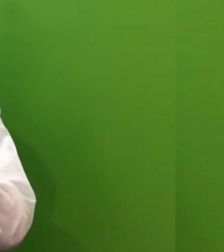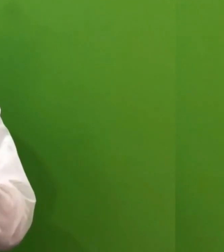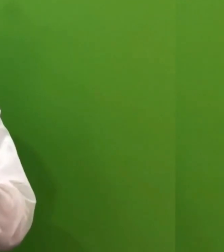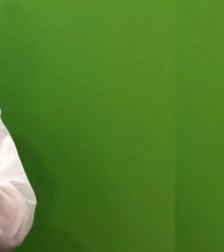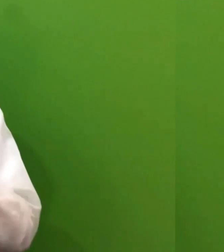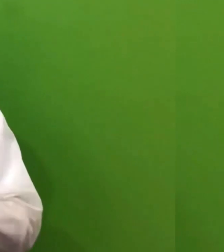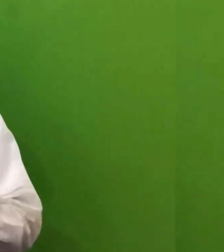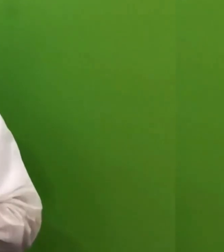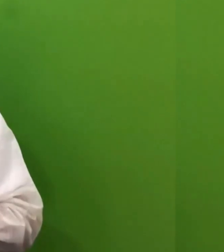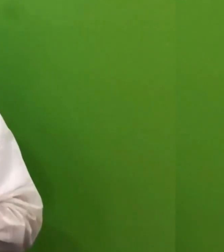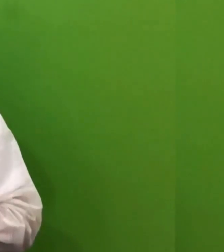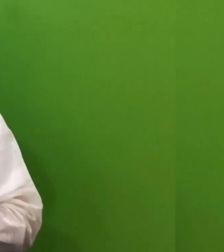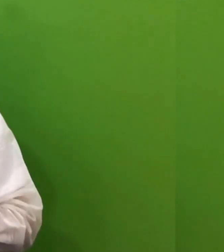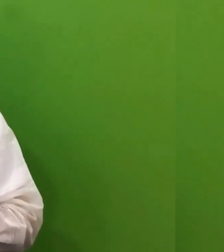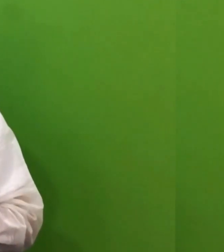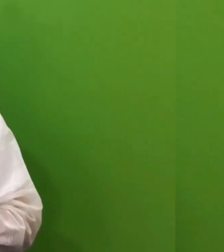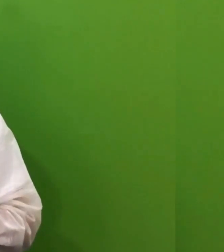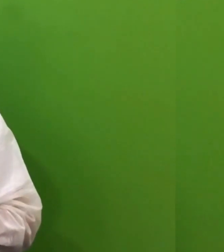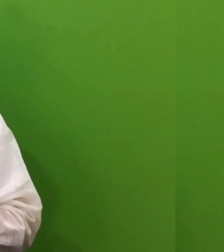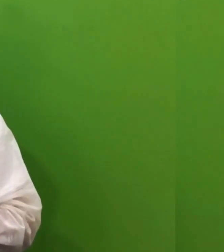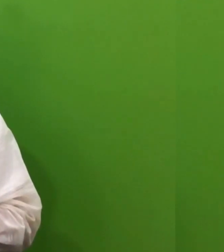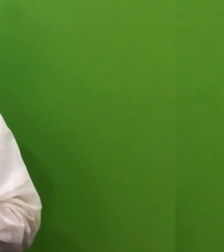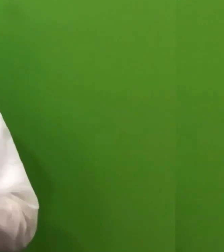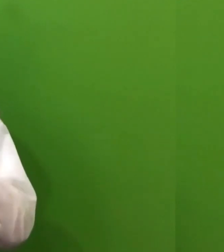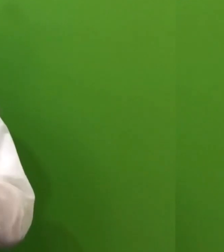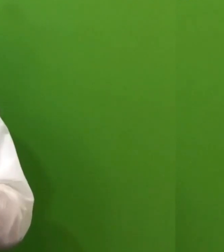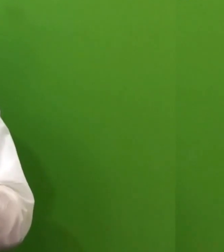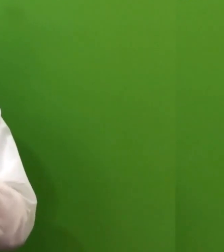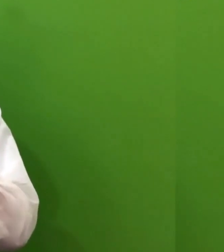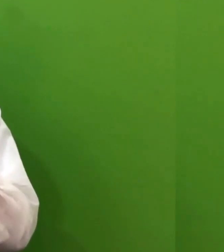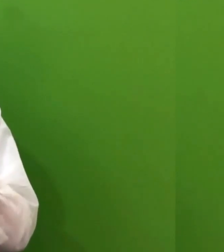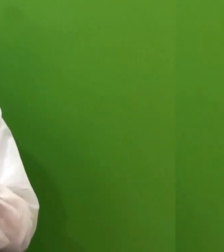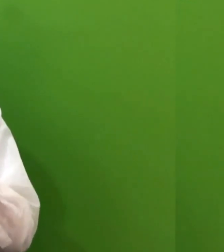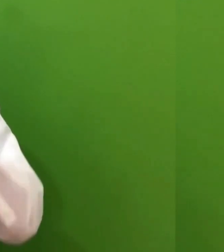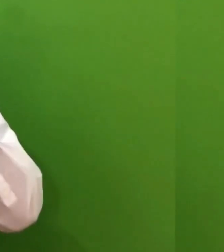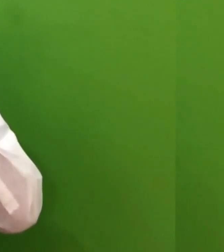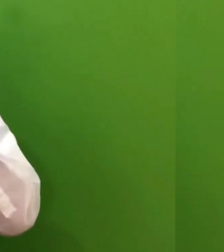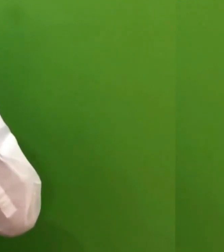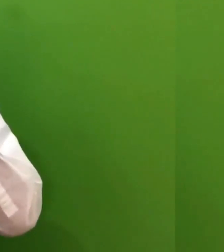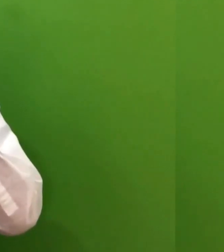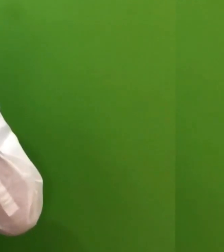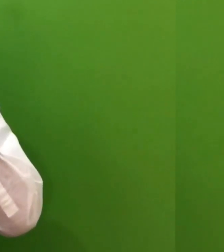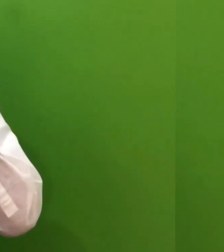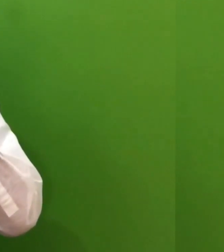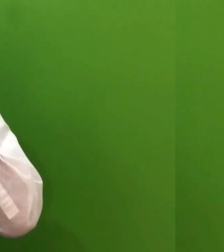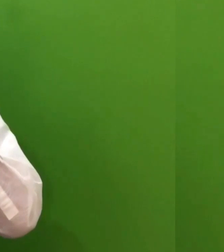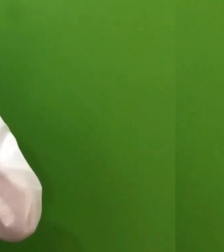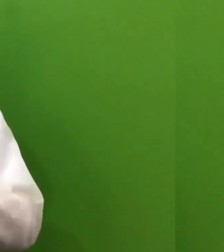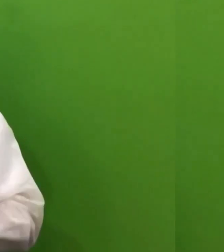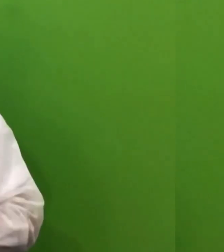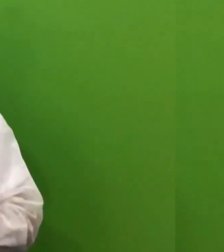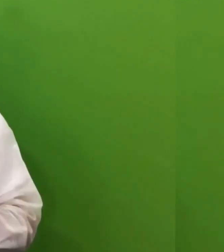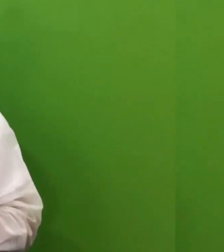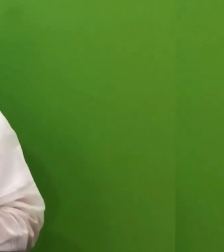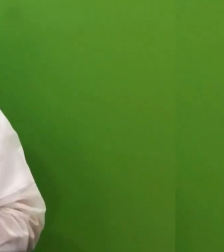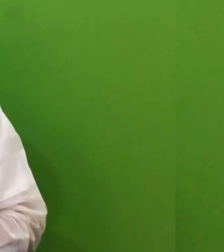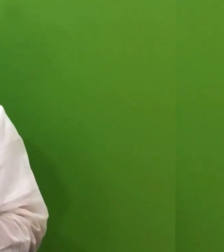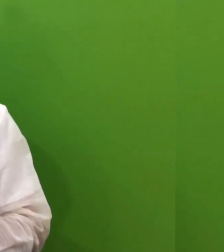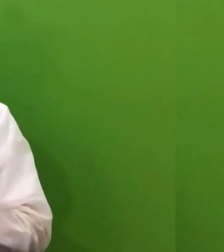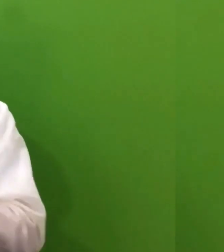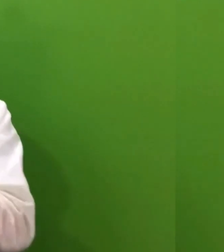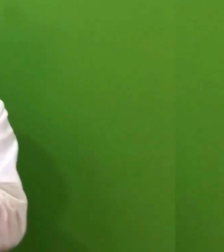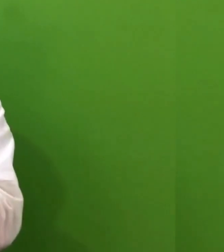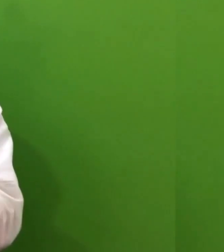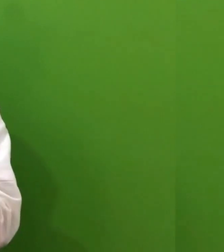2%인 7천만 농인 중에서 자 이렇게 귀한 0.1%인